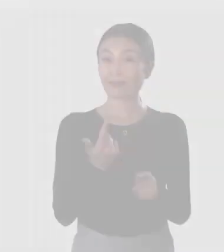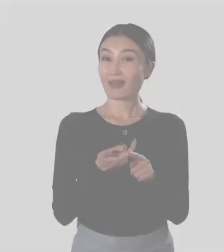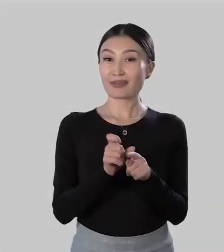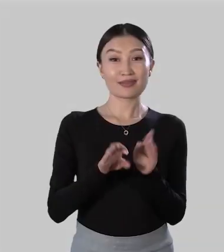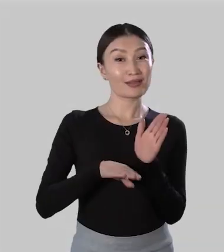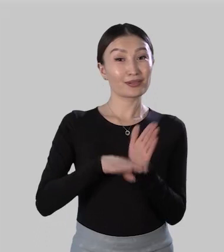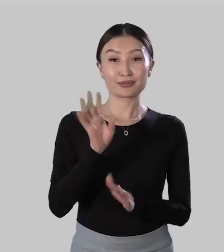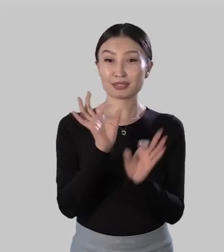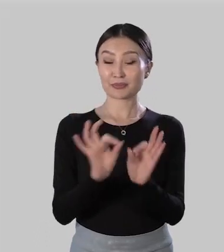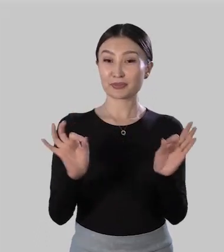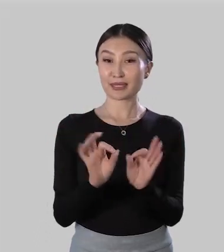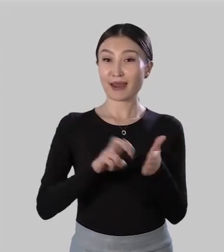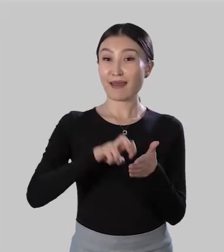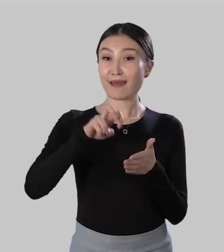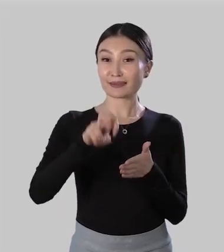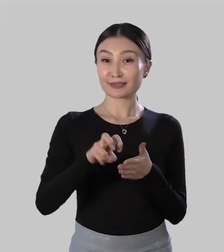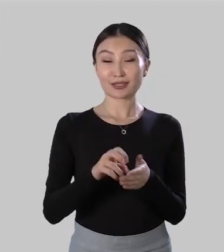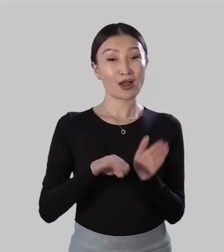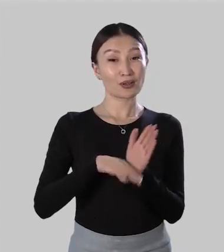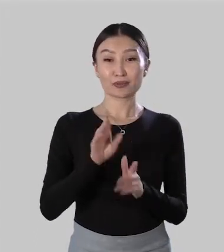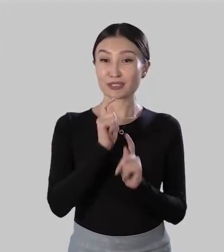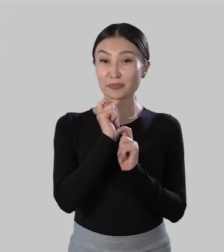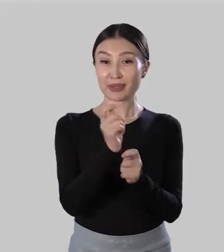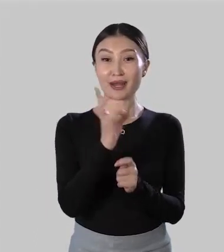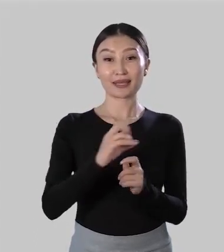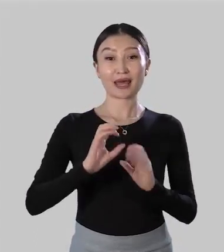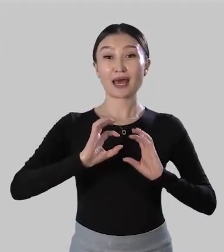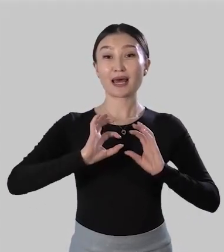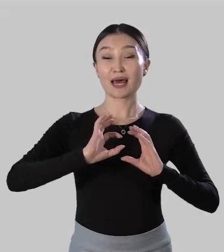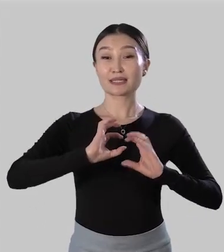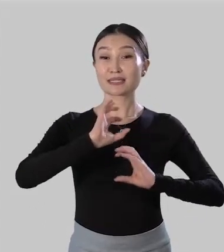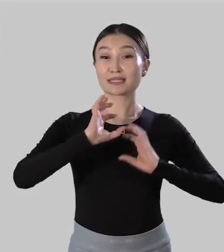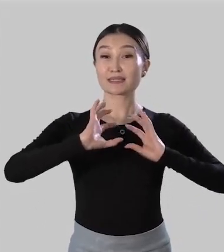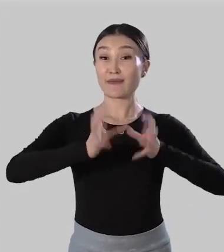Это лучшая музыкальная открытка и лучший подарок на свете!